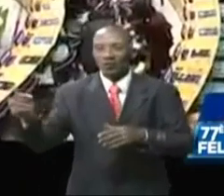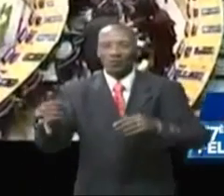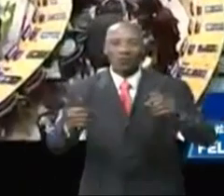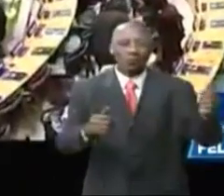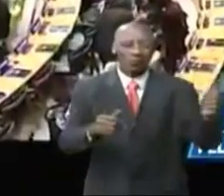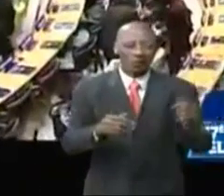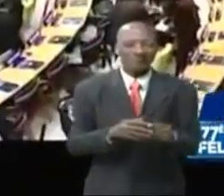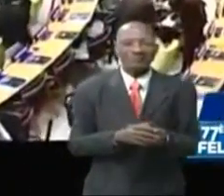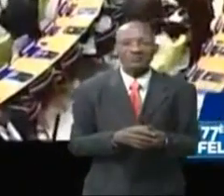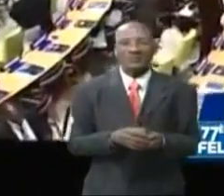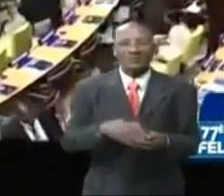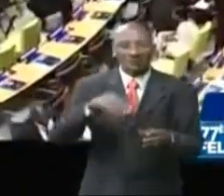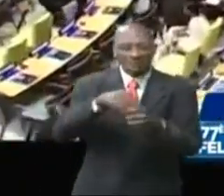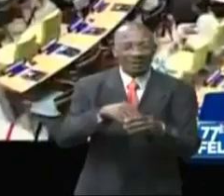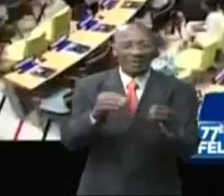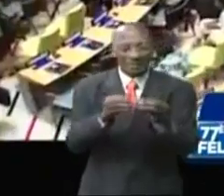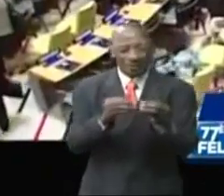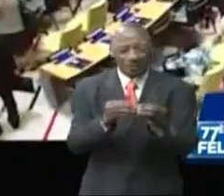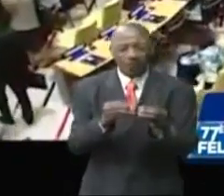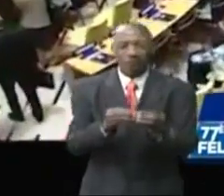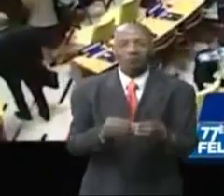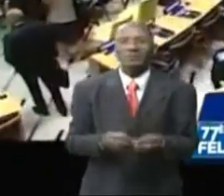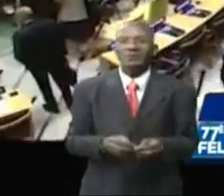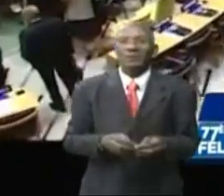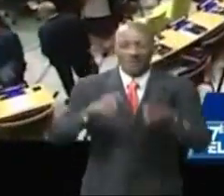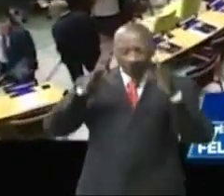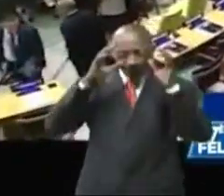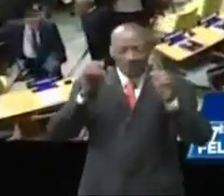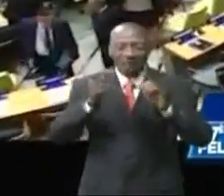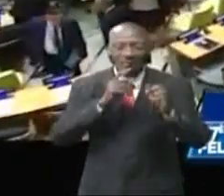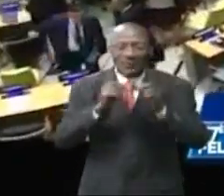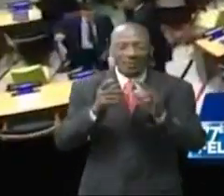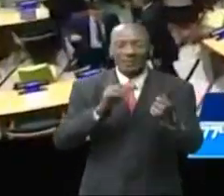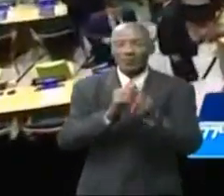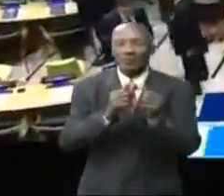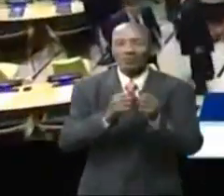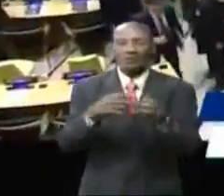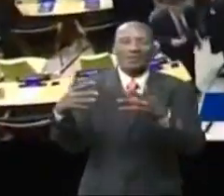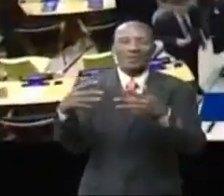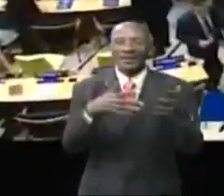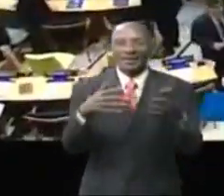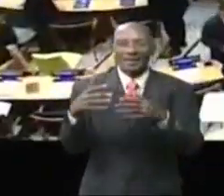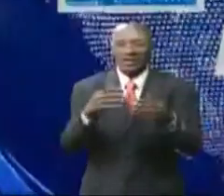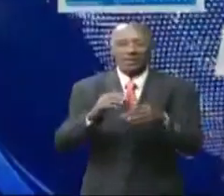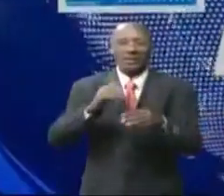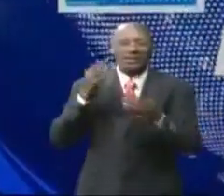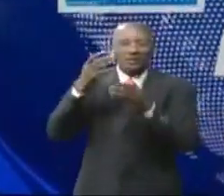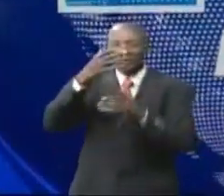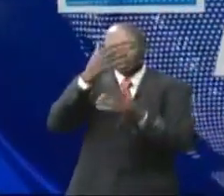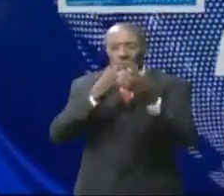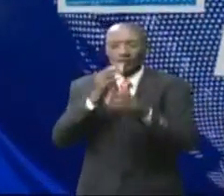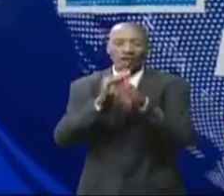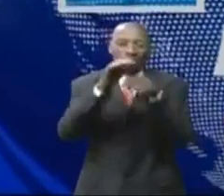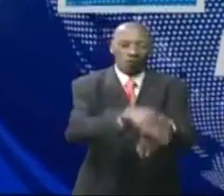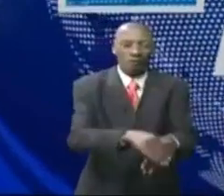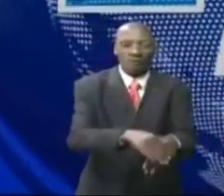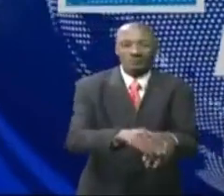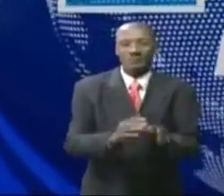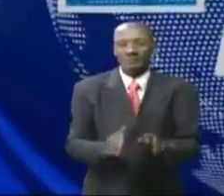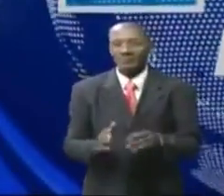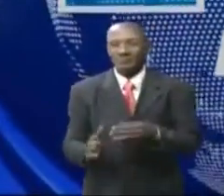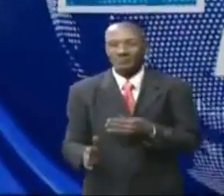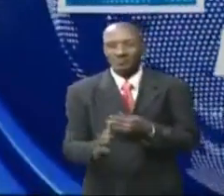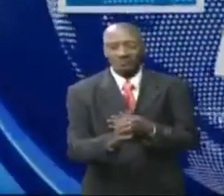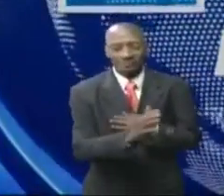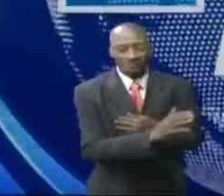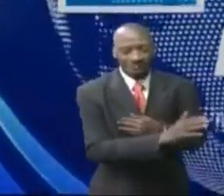les objectifs de développement durable, plusieurs audiences et séances de travail. Utiliser les données